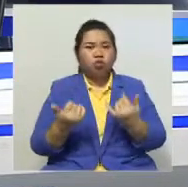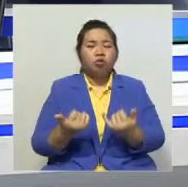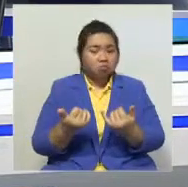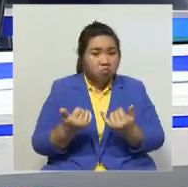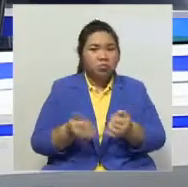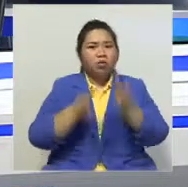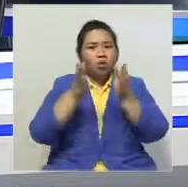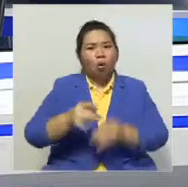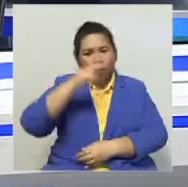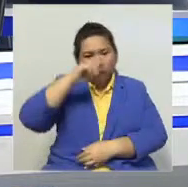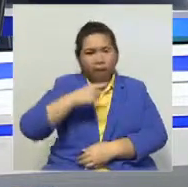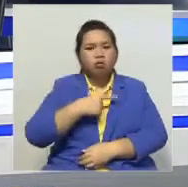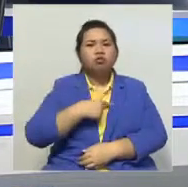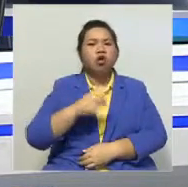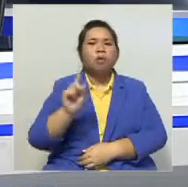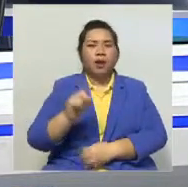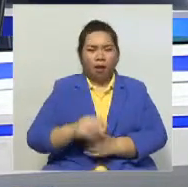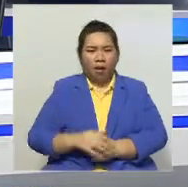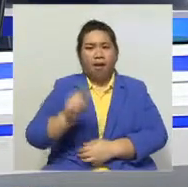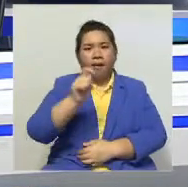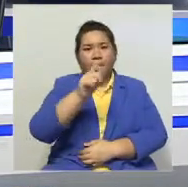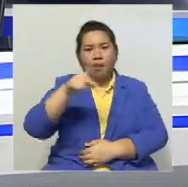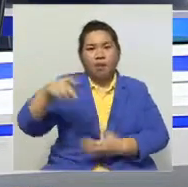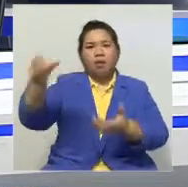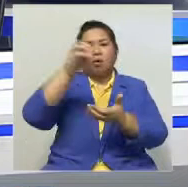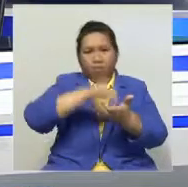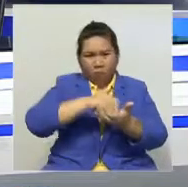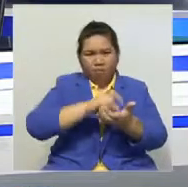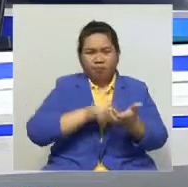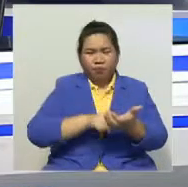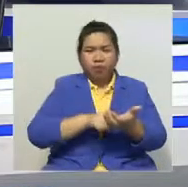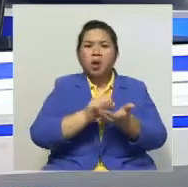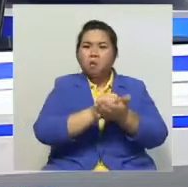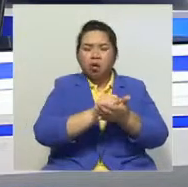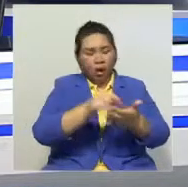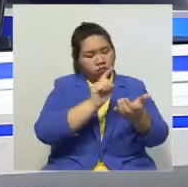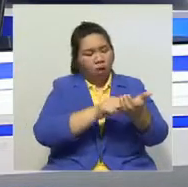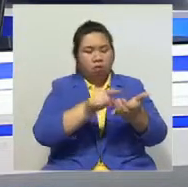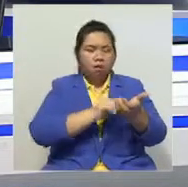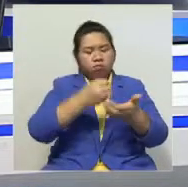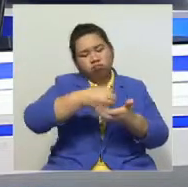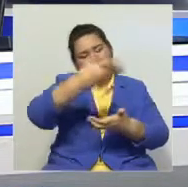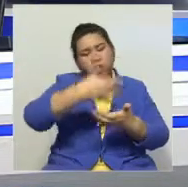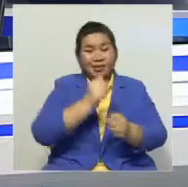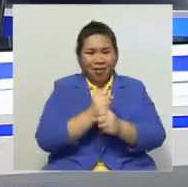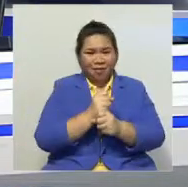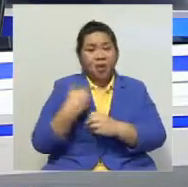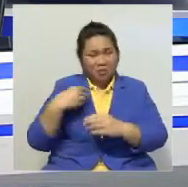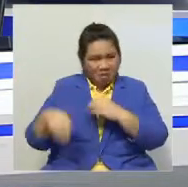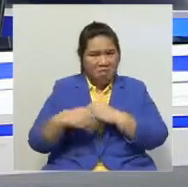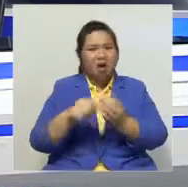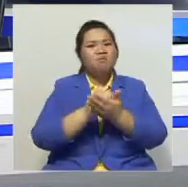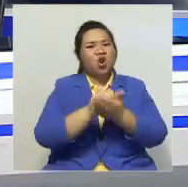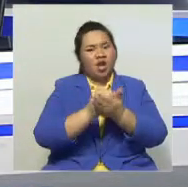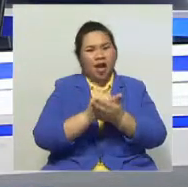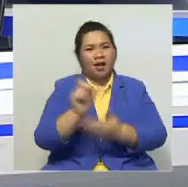ว่าคนไทยเนี่ยนิยมที่จะใช้แอปพลิเคชัน Grab ใช้บริการในด้านต่างๆมากขึ้นเขาก็เลยเพิ่มการให้บริ